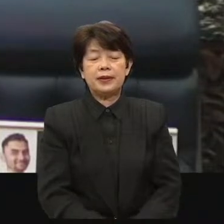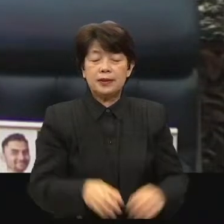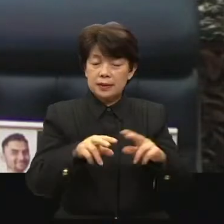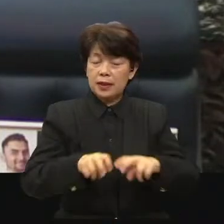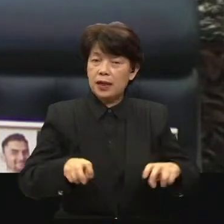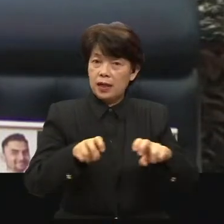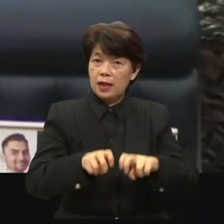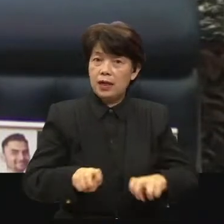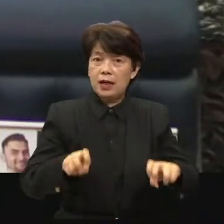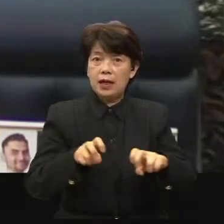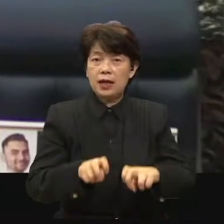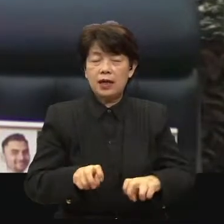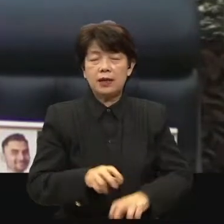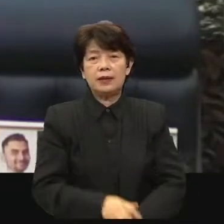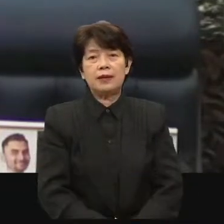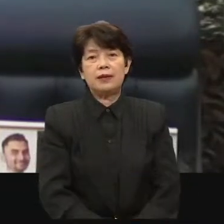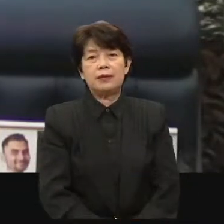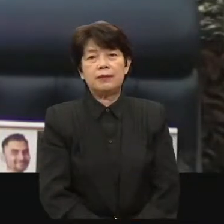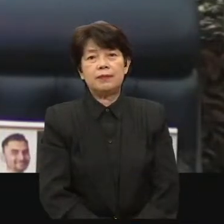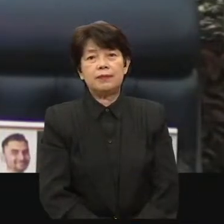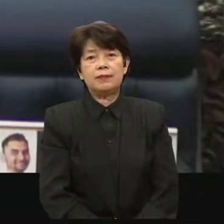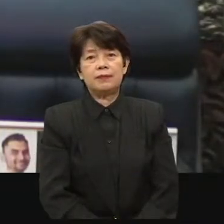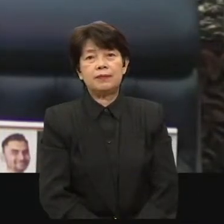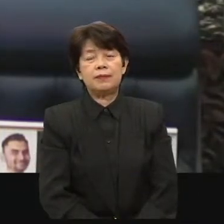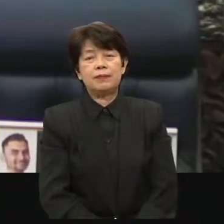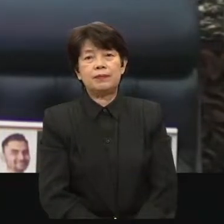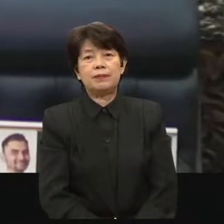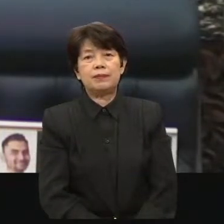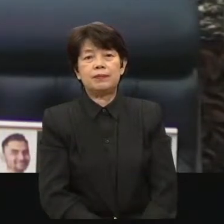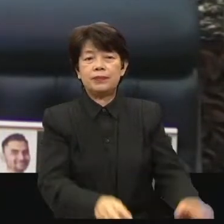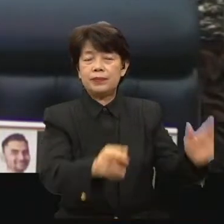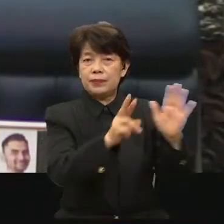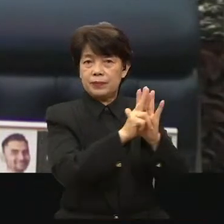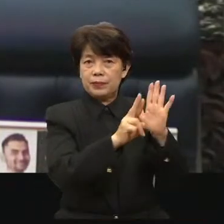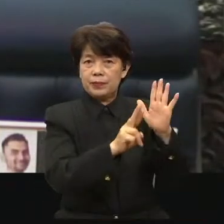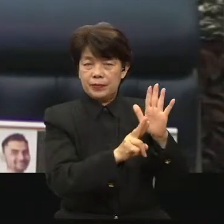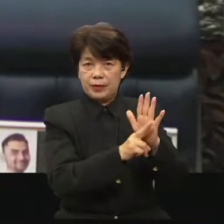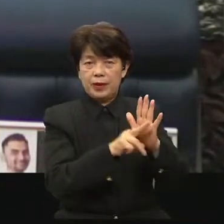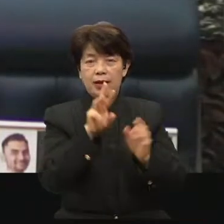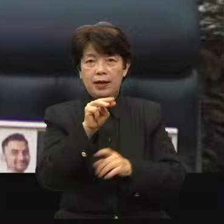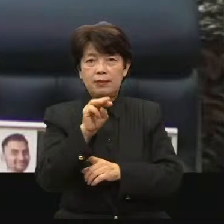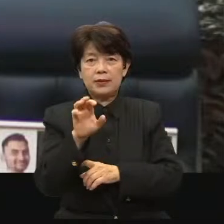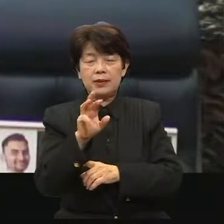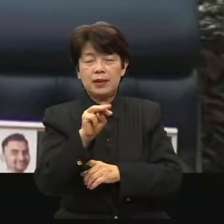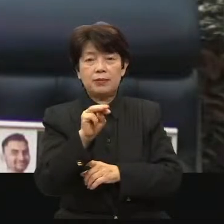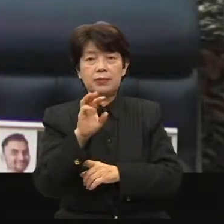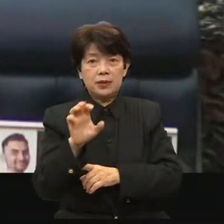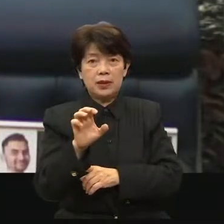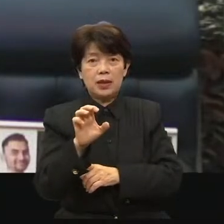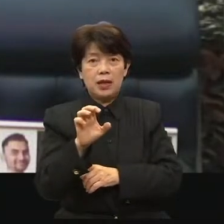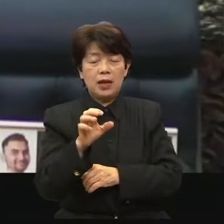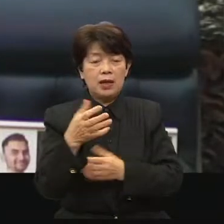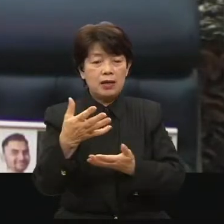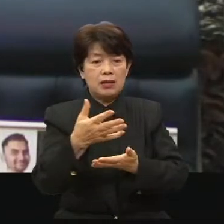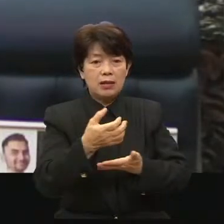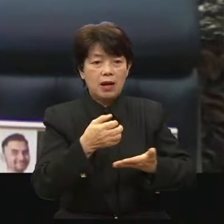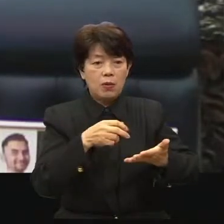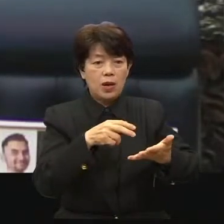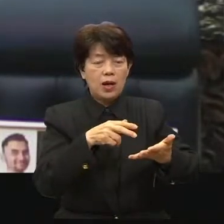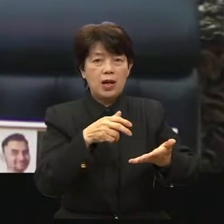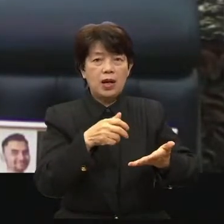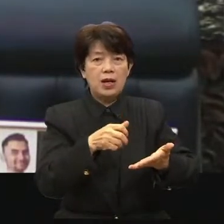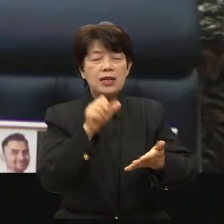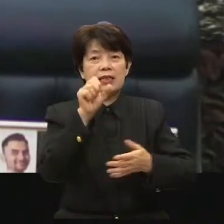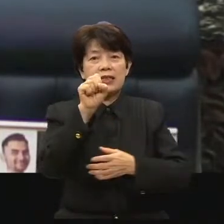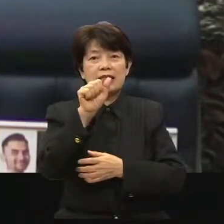siasat. Kebiasaannya adalah general rule is MCMC akan dapatkan warrant daripada pihak mahkamah. Itu adalah di